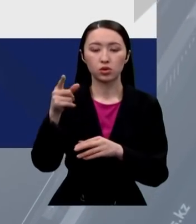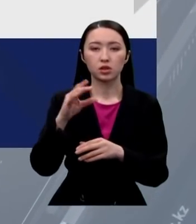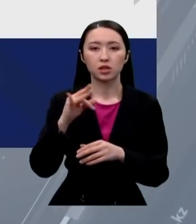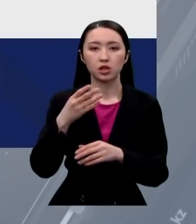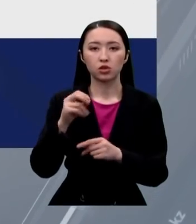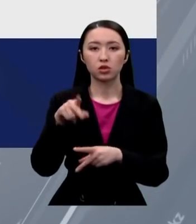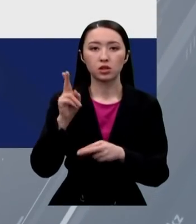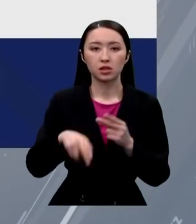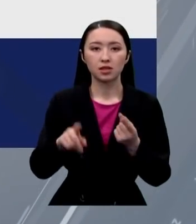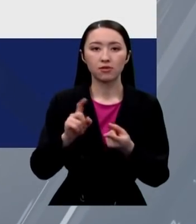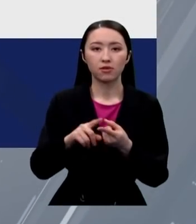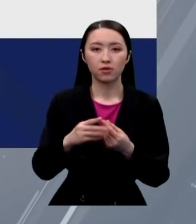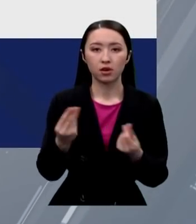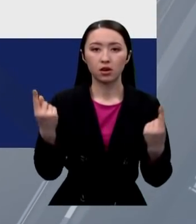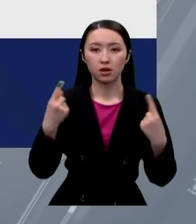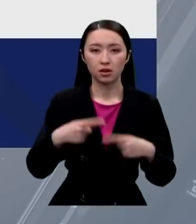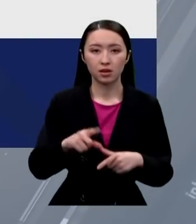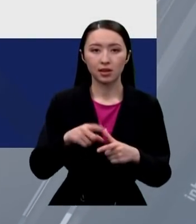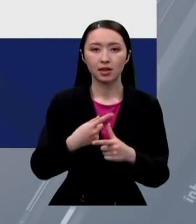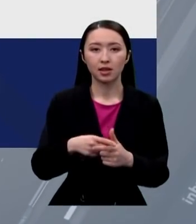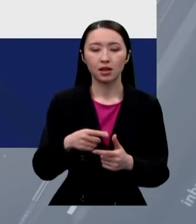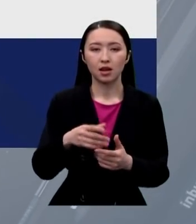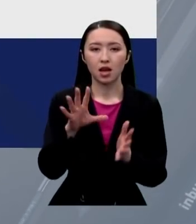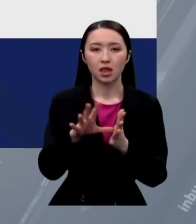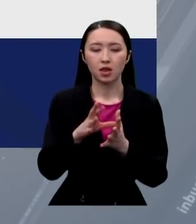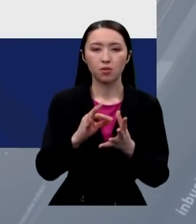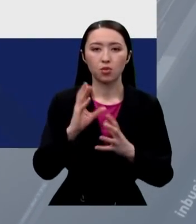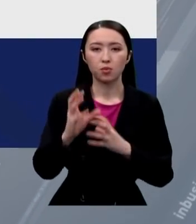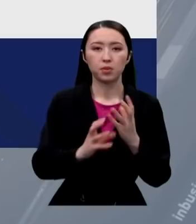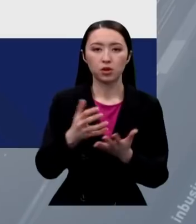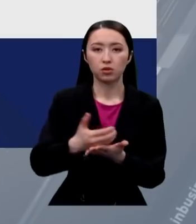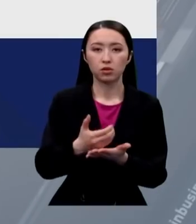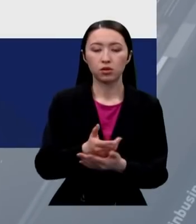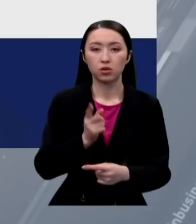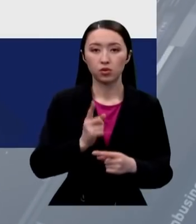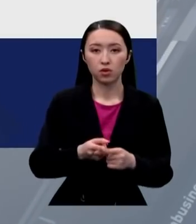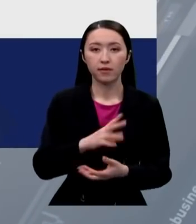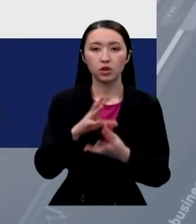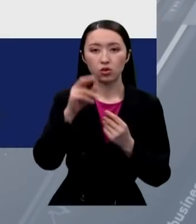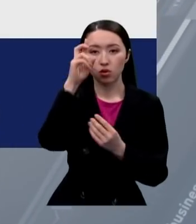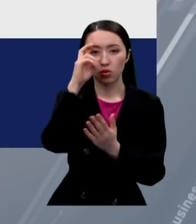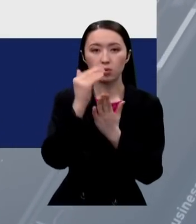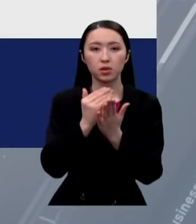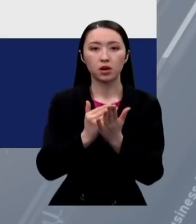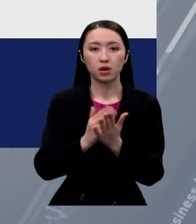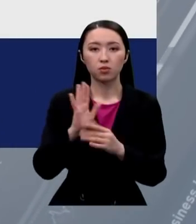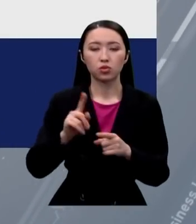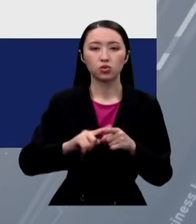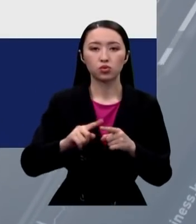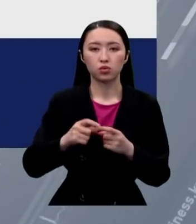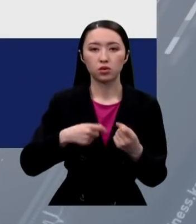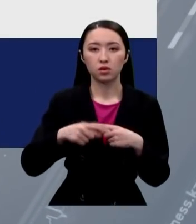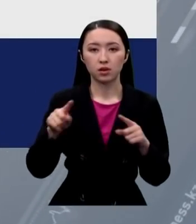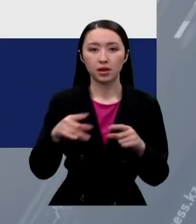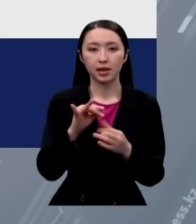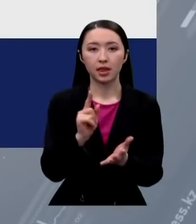будет связано с циклическим кризисом, отказом от углеводородной энергии по всему миру. В результате госпрограмм в будущем частный сектор начнет набирать оборот. И как